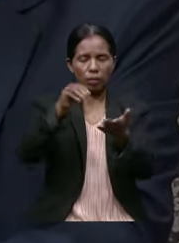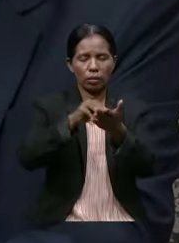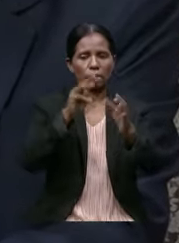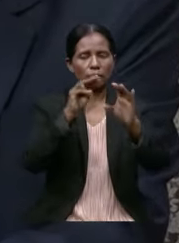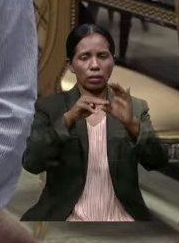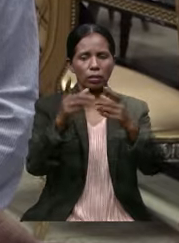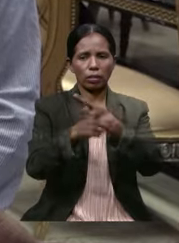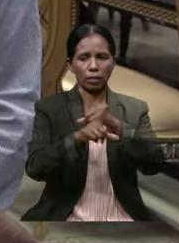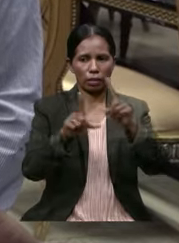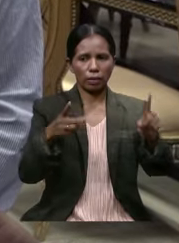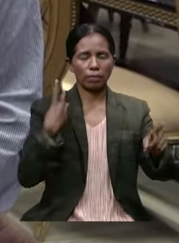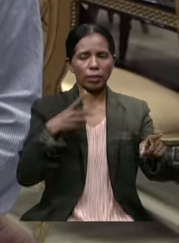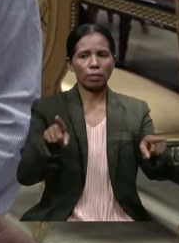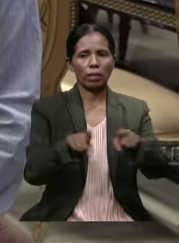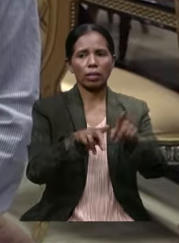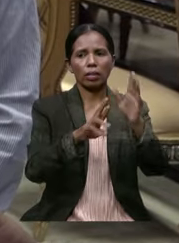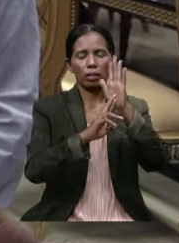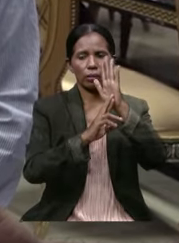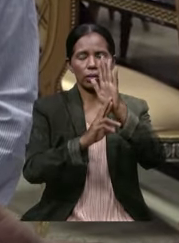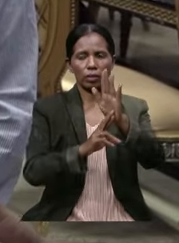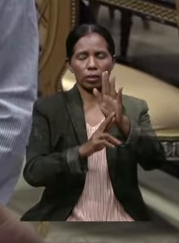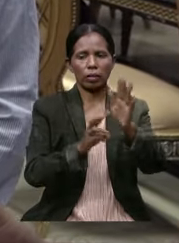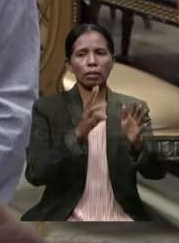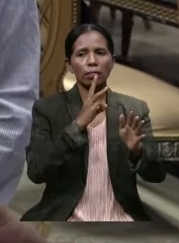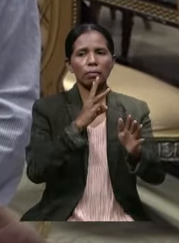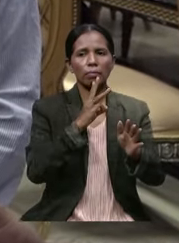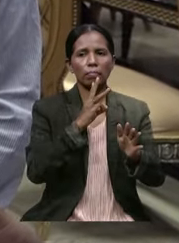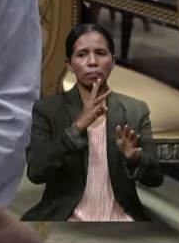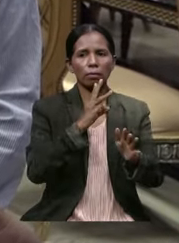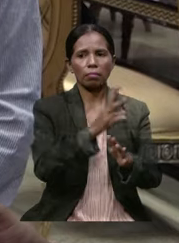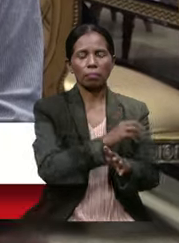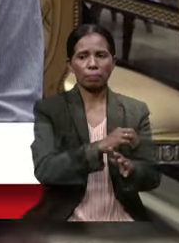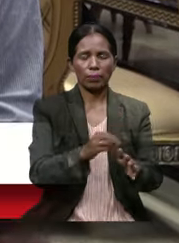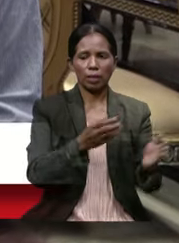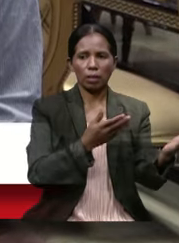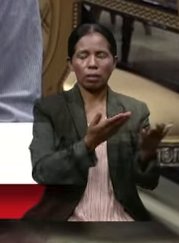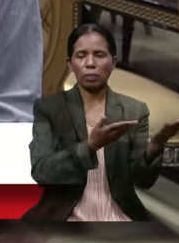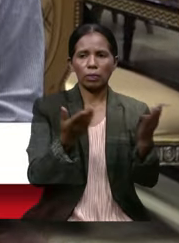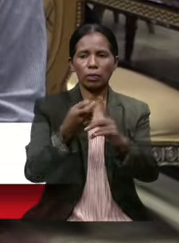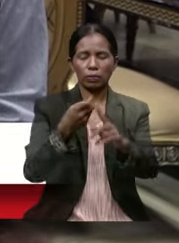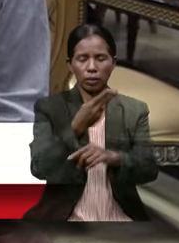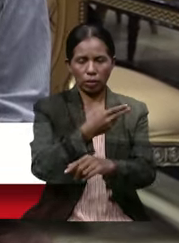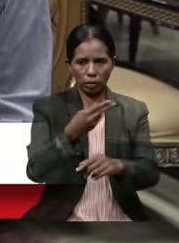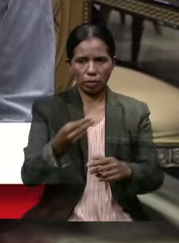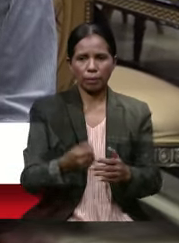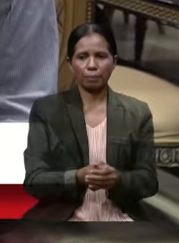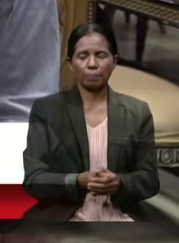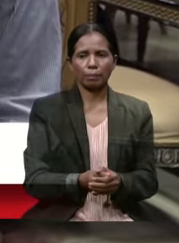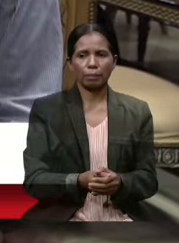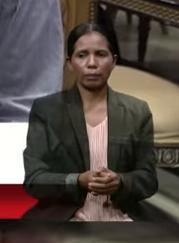Livre. Ami saya ini sang representante Akodano, mai be ne brand internasional, ami importa us Indonesia,